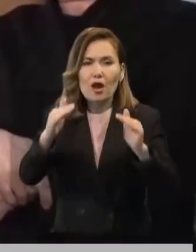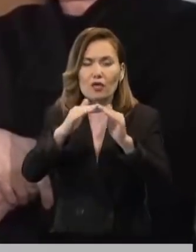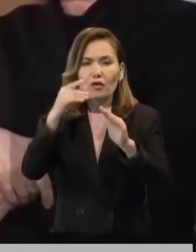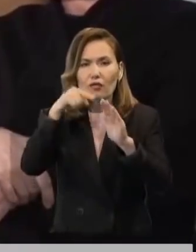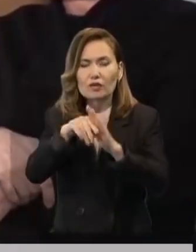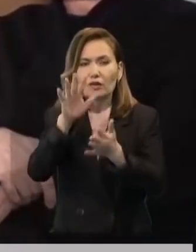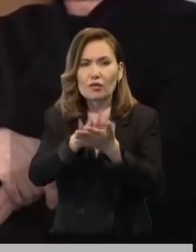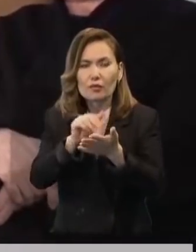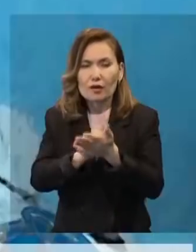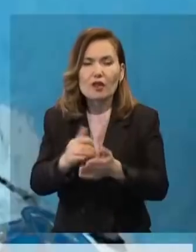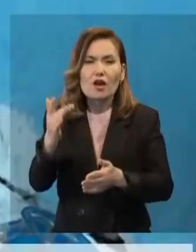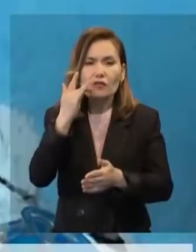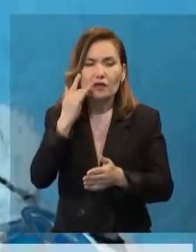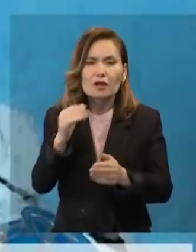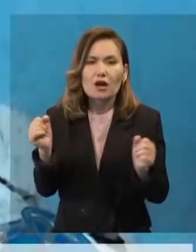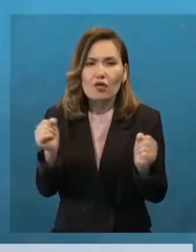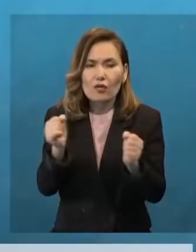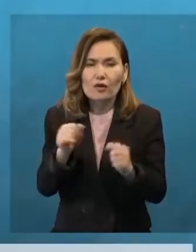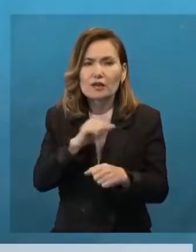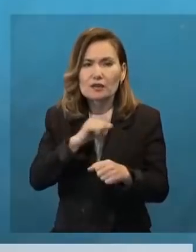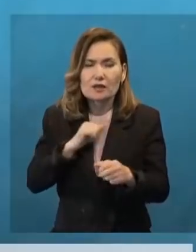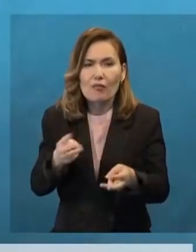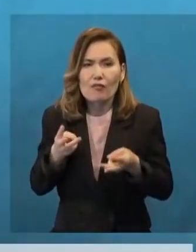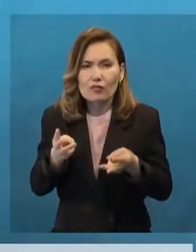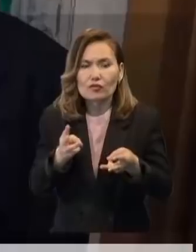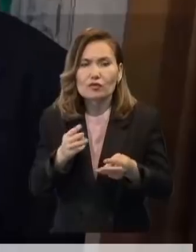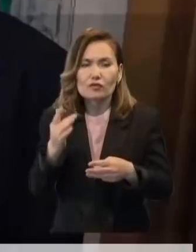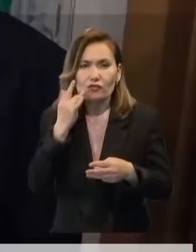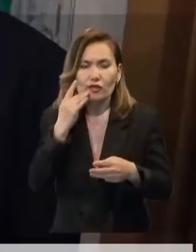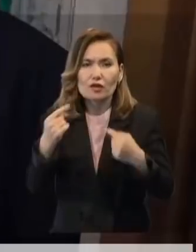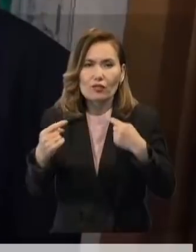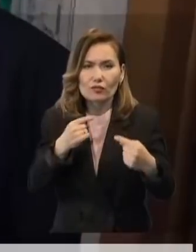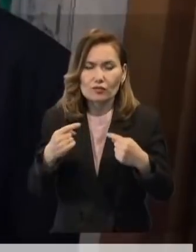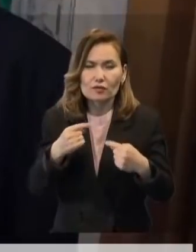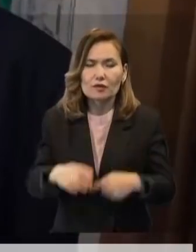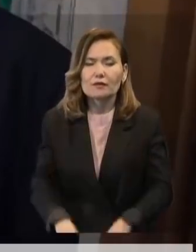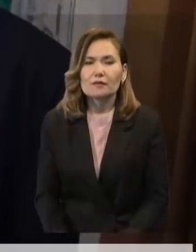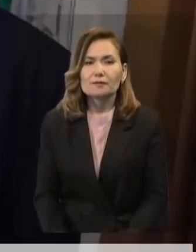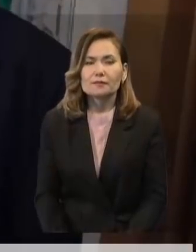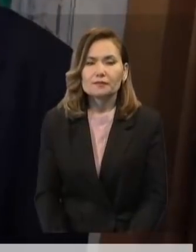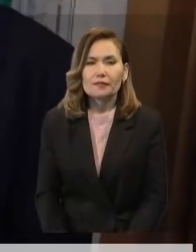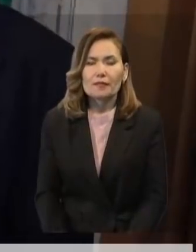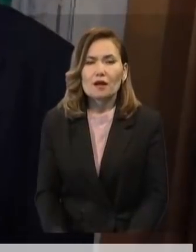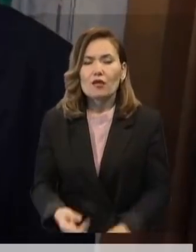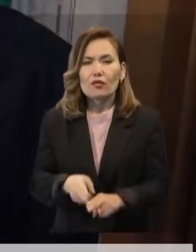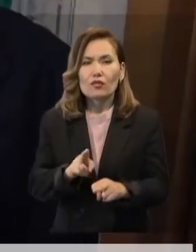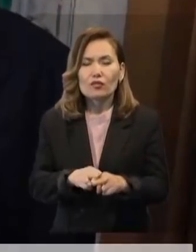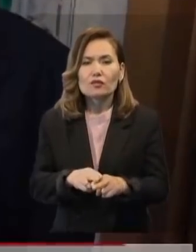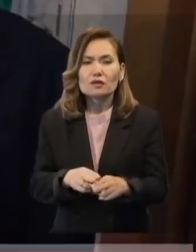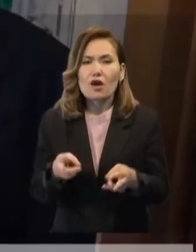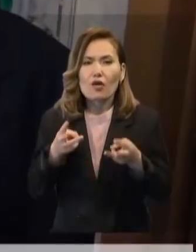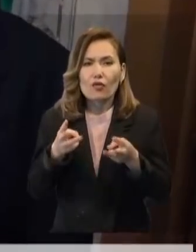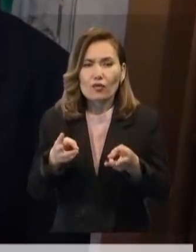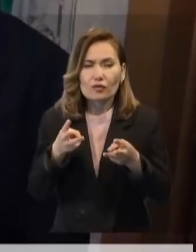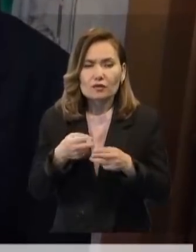су тасиды, қыста 5 шағат. Өзгелердің де көрген күні осы. От жақсаң уже не қиын ма? Кірпіштер құлап ішінде үгіліп